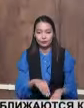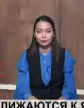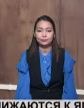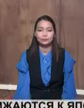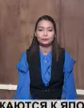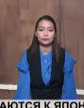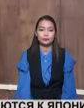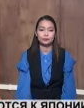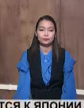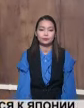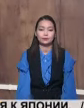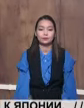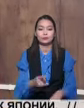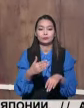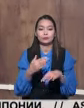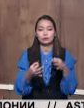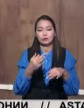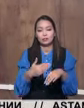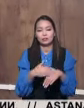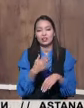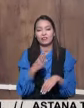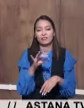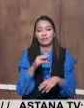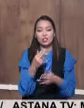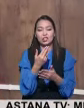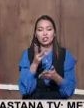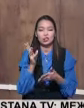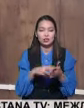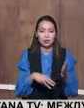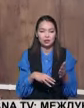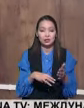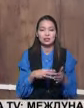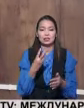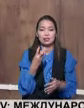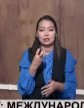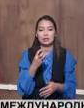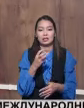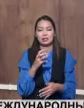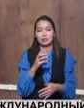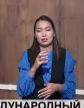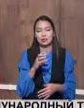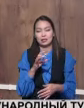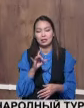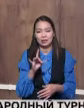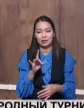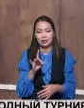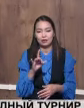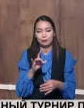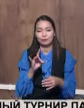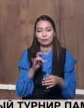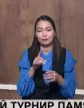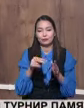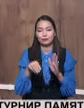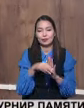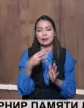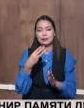Суд назначил наказание в виде штрафа в размере 30-кратной суммы взятки, что составило 33